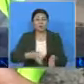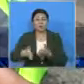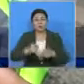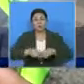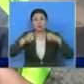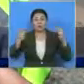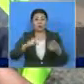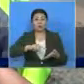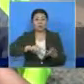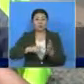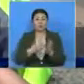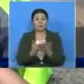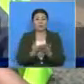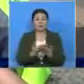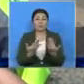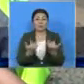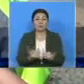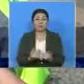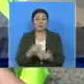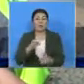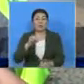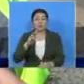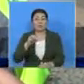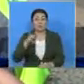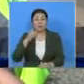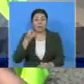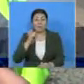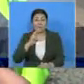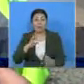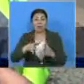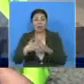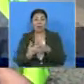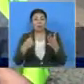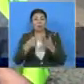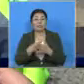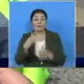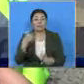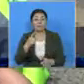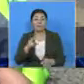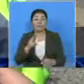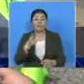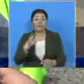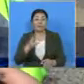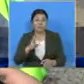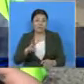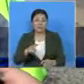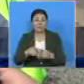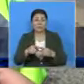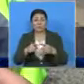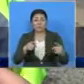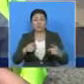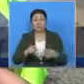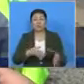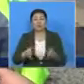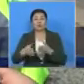таңда Бештамақ ауылына дейін бір жағымен асфальт жолы салынып, асфальт жабындысы салынып, екі қабатта жол ашылды, жаңа